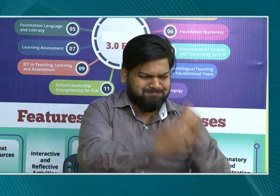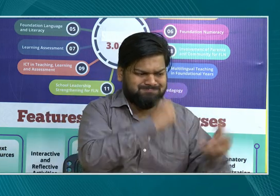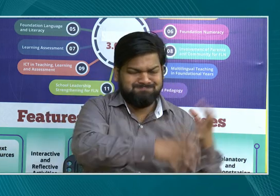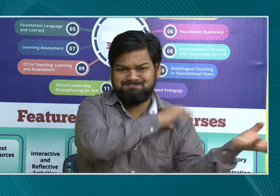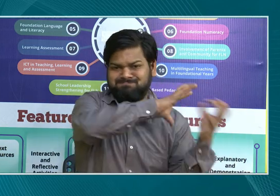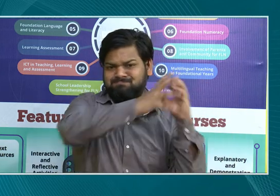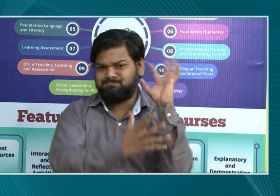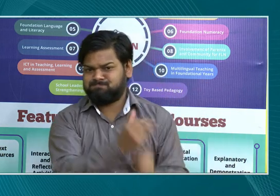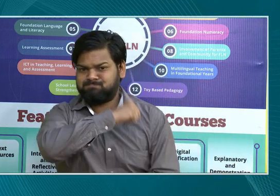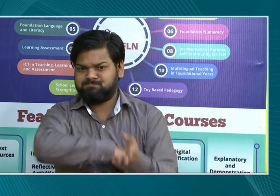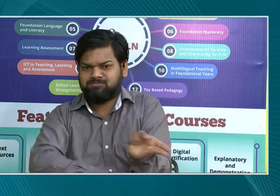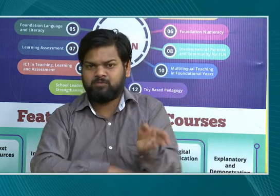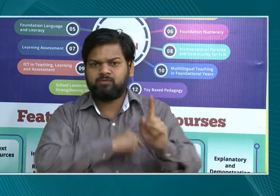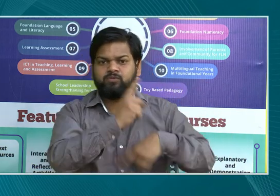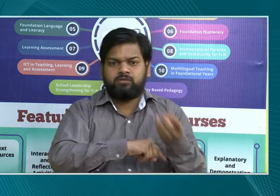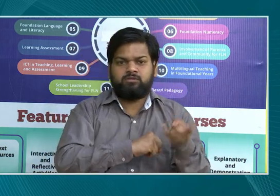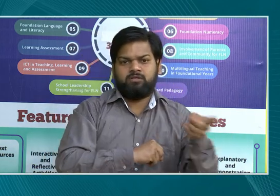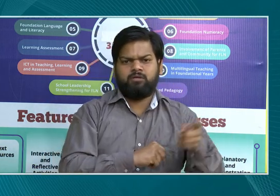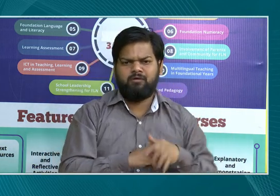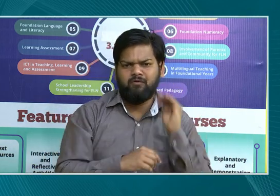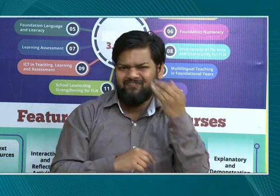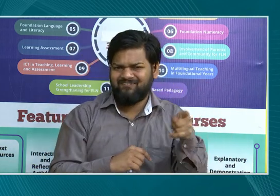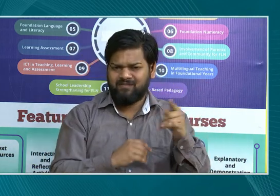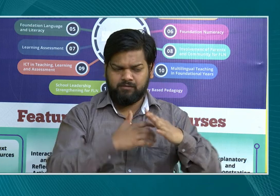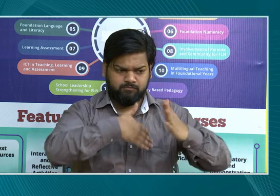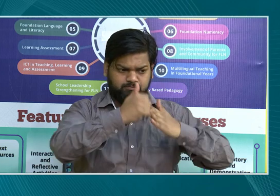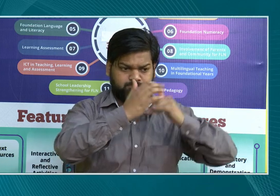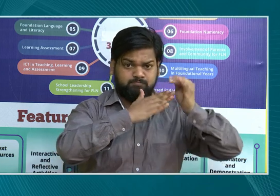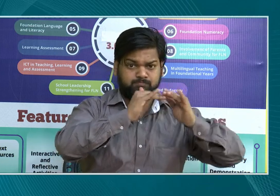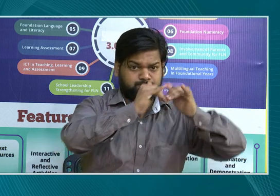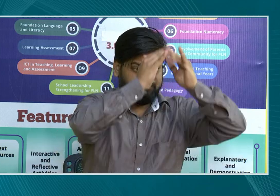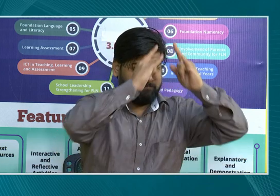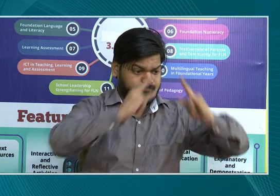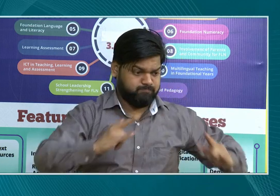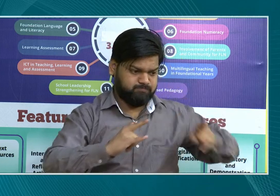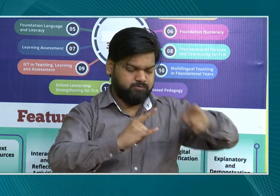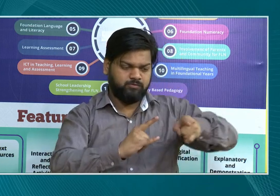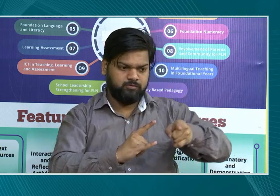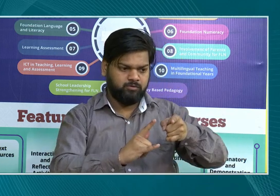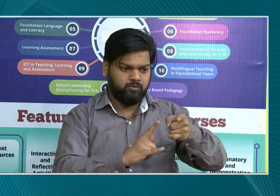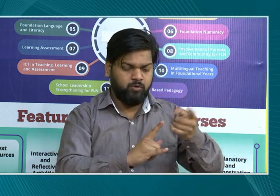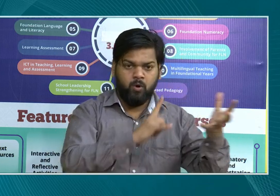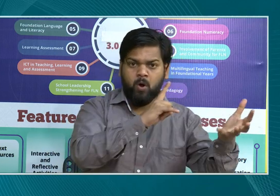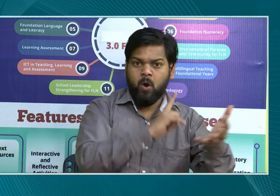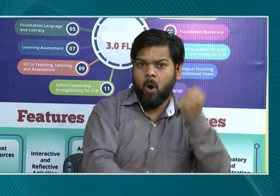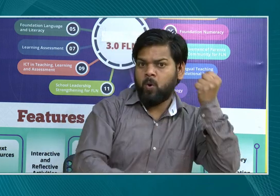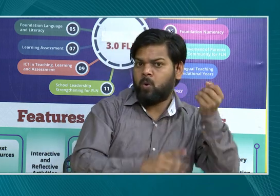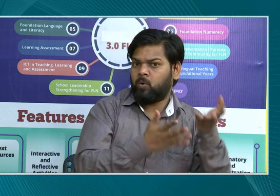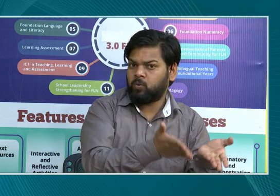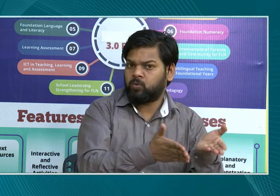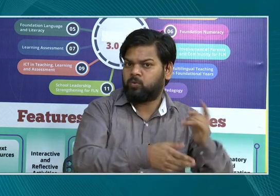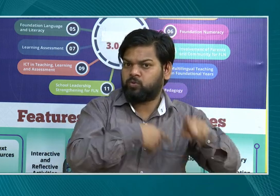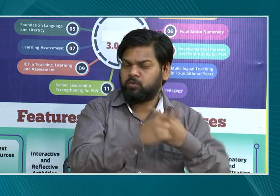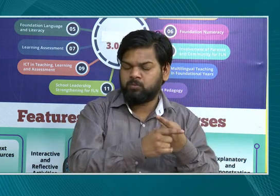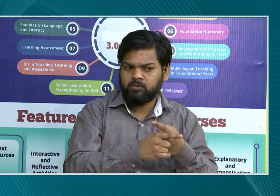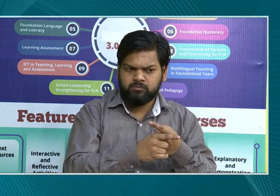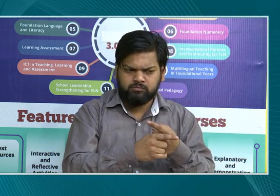है तो उसे समय जब महल को लूट गया था तो जो है वह कोई अंदर नहीं था लेकिन अचानक से ही जो है